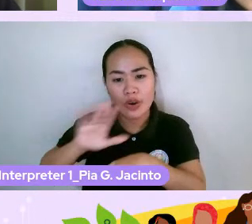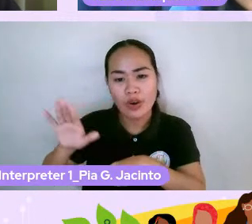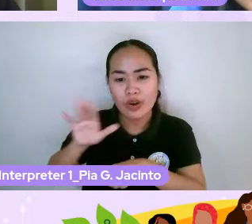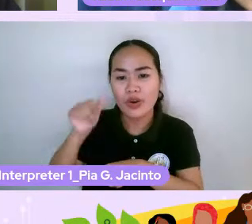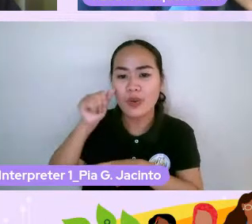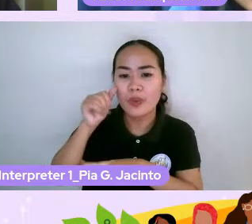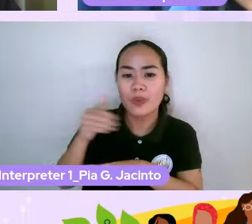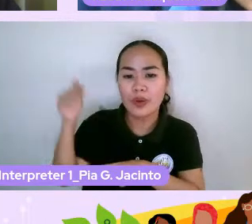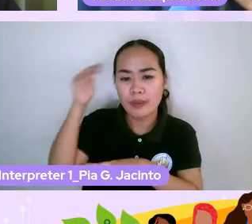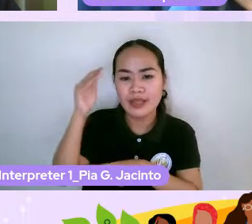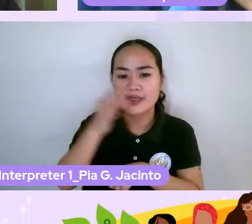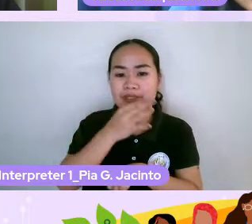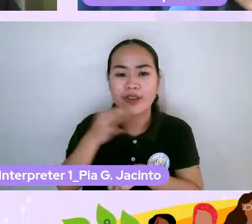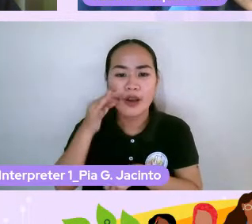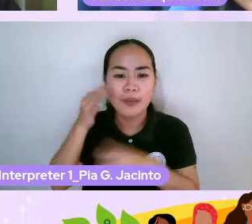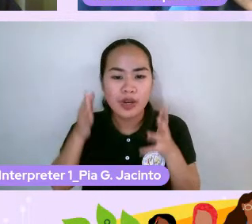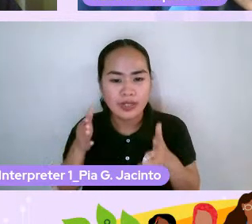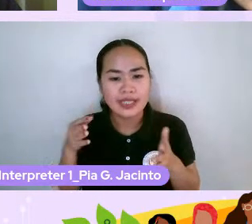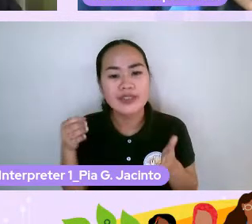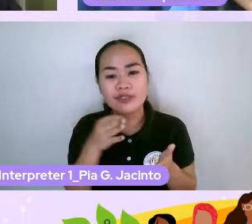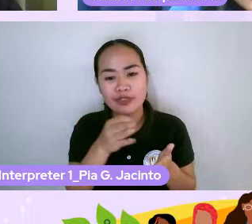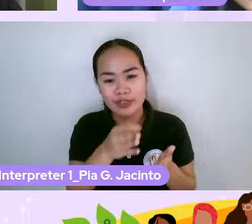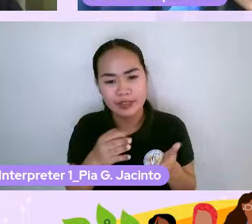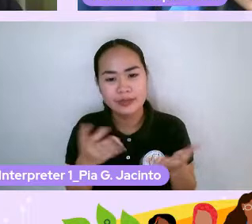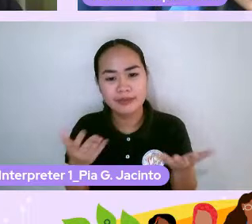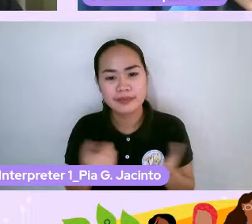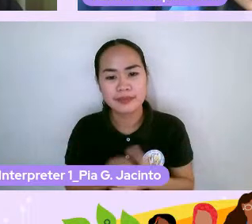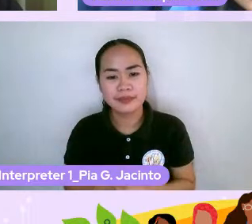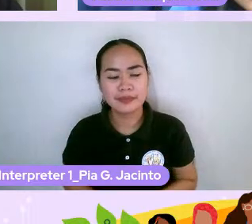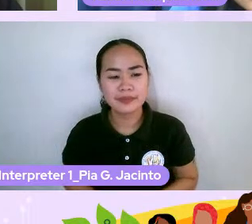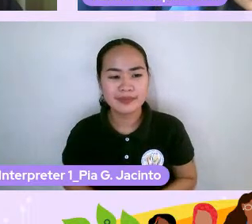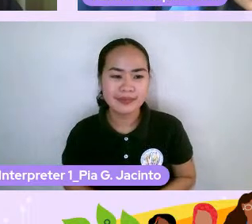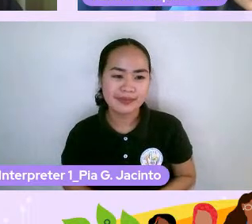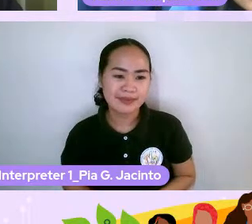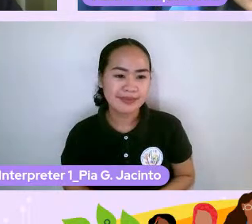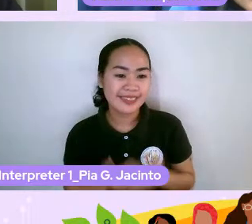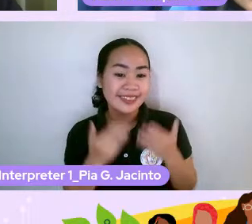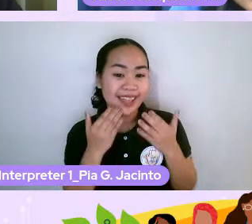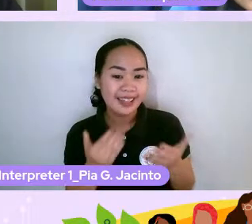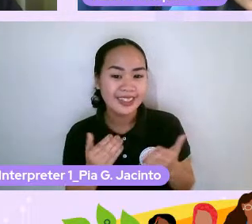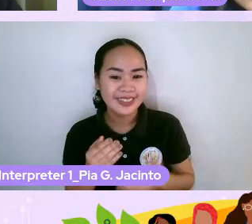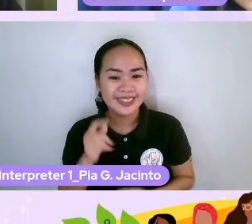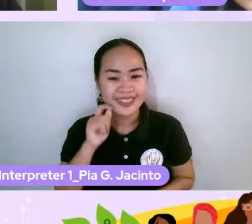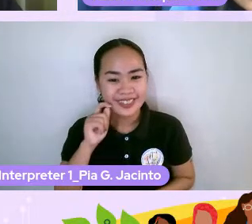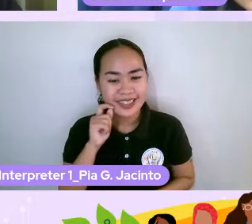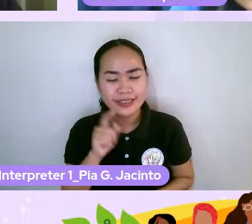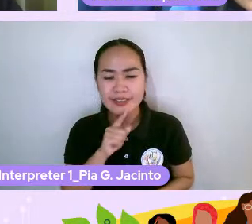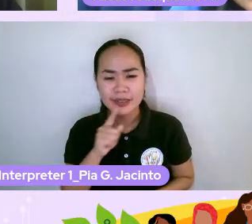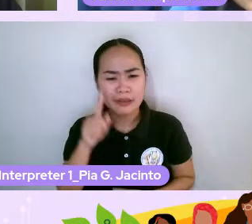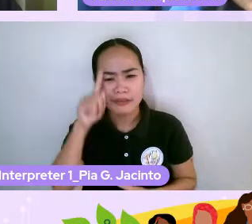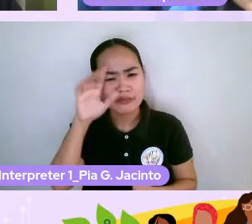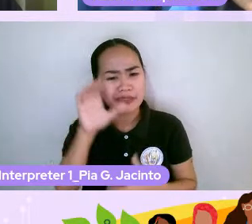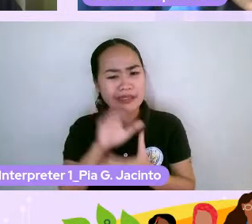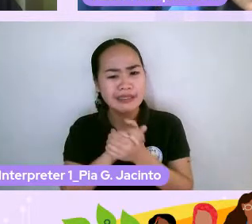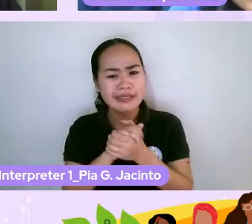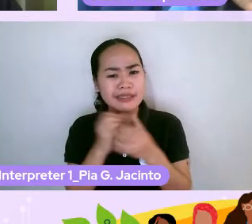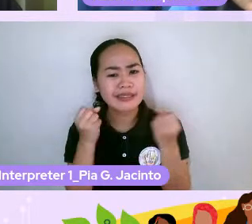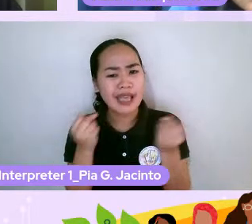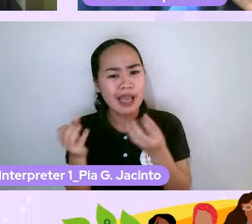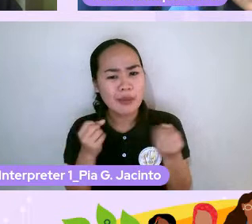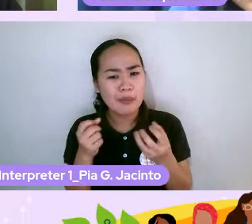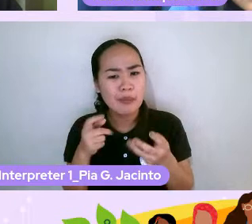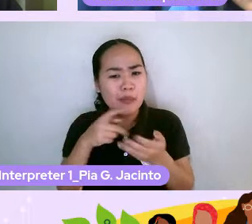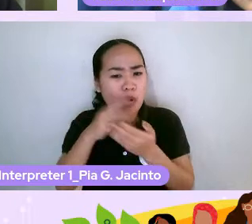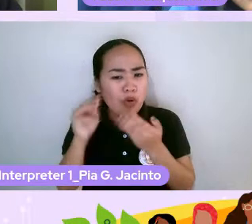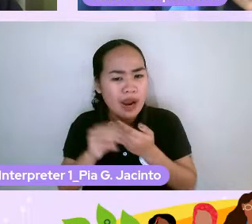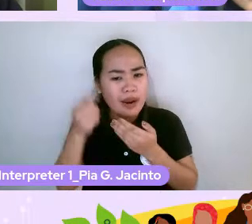kababaihang magsasaka at mangingisda. Thank you, Ma'am Tess. And I believe marami pong ginagawang projects and programs ang DA po,